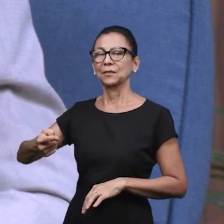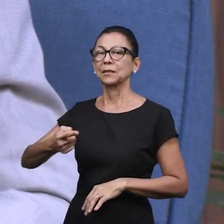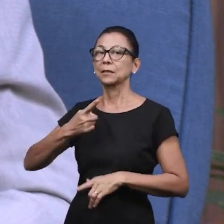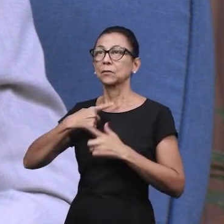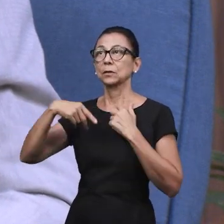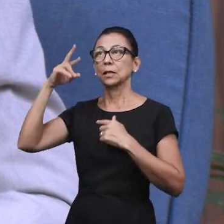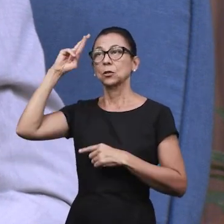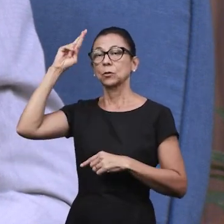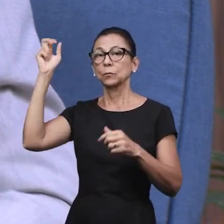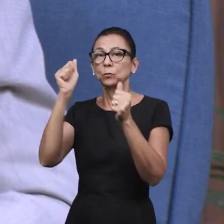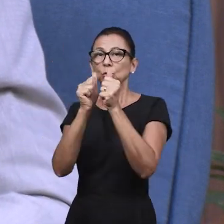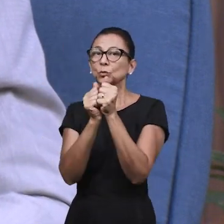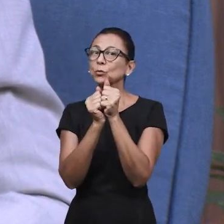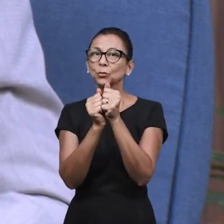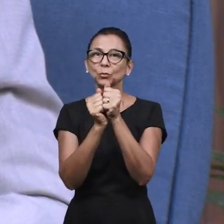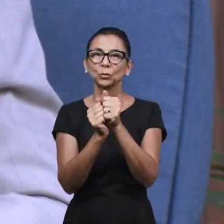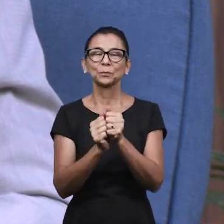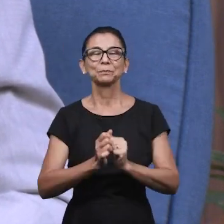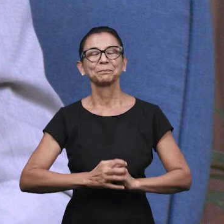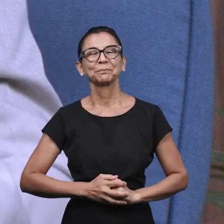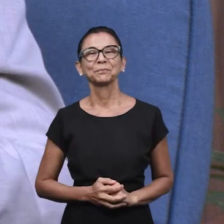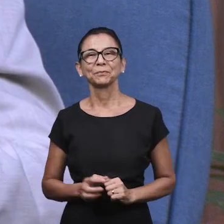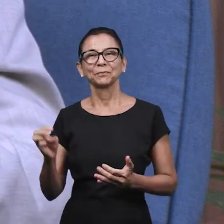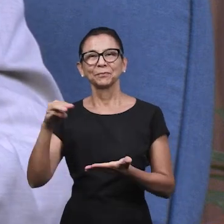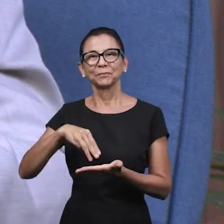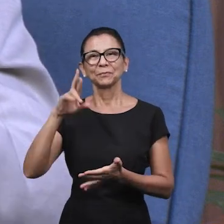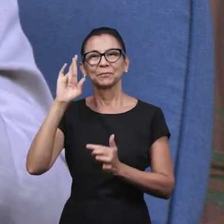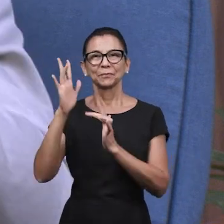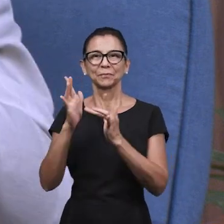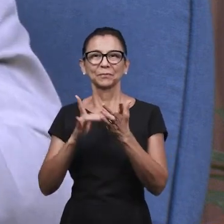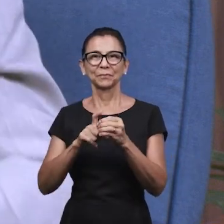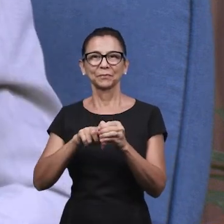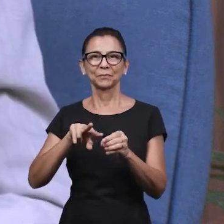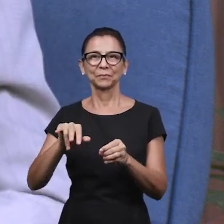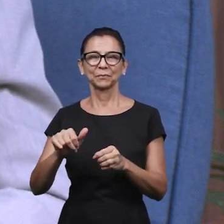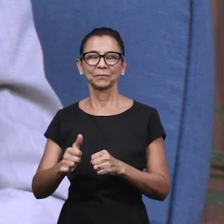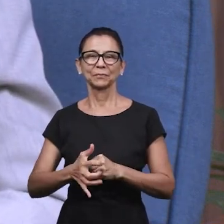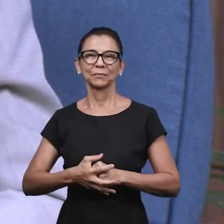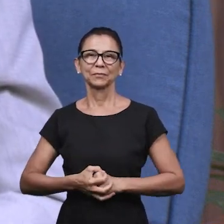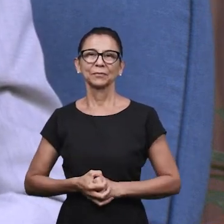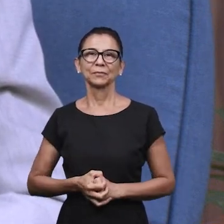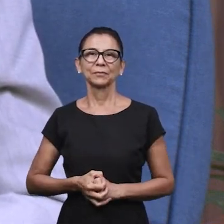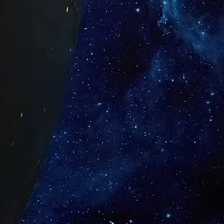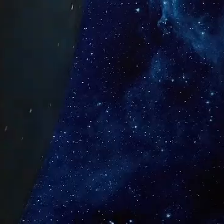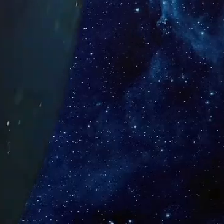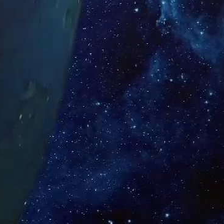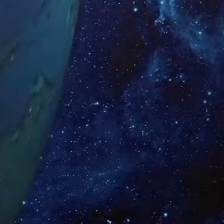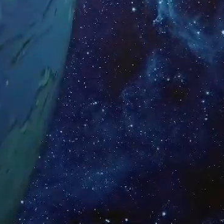permet, nous serons ensemble encore une fois. Maranatha, le Seigneur Jésus vient.